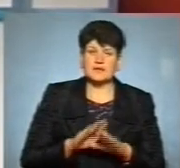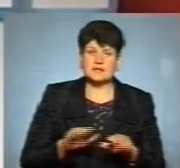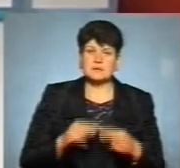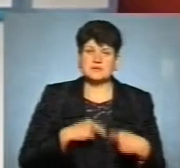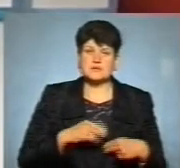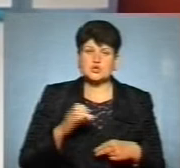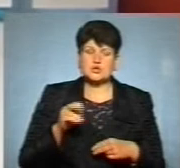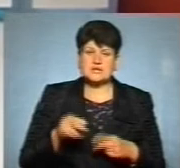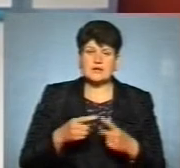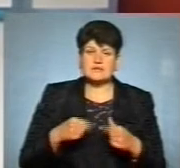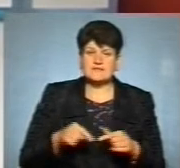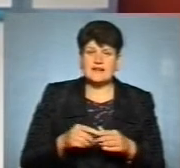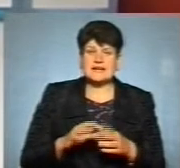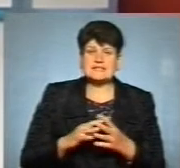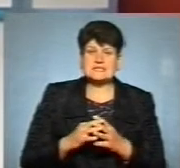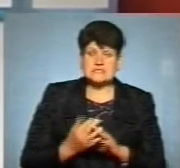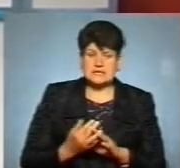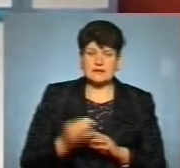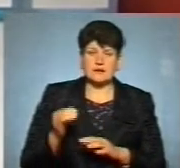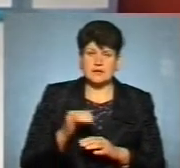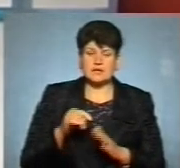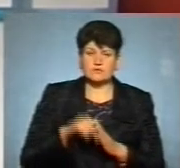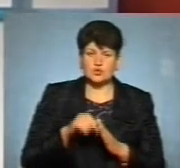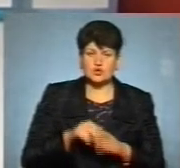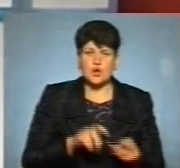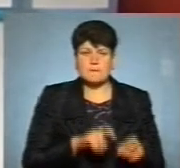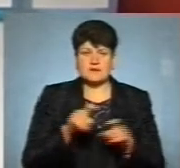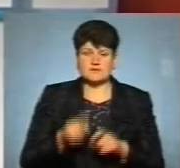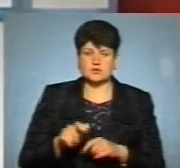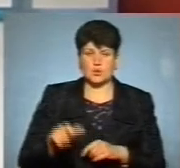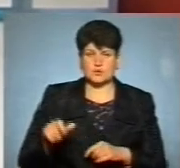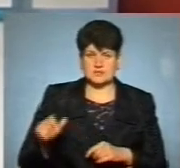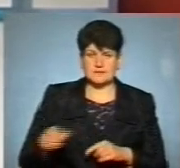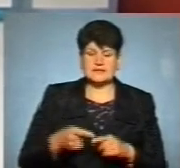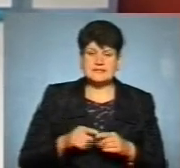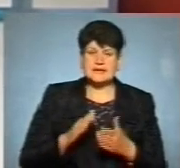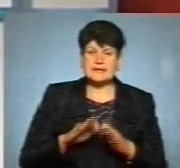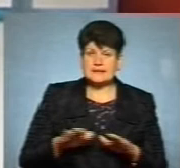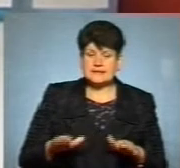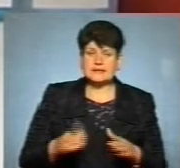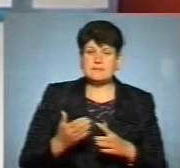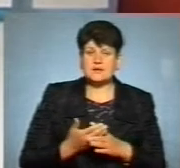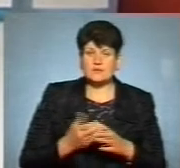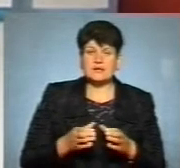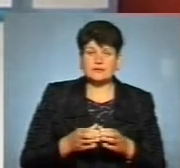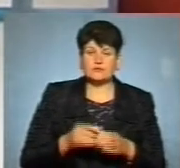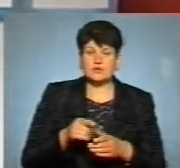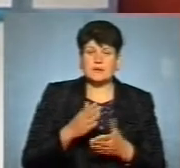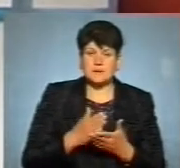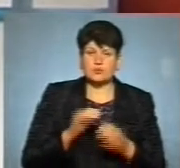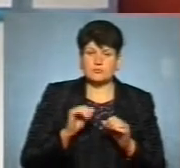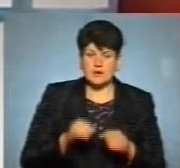соціальної сфери села, а також діти внутрішньо переміщених осіб. Ці діти відносяться до пільгових категорій, вони мають право